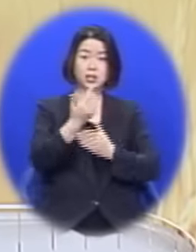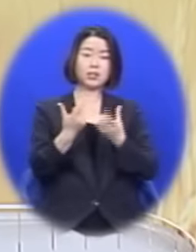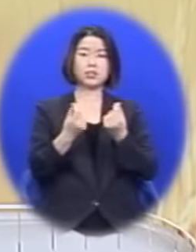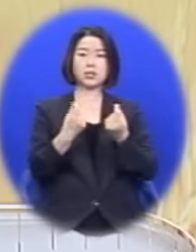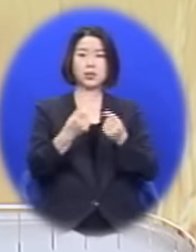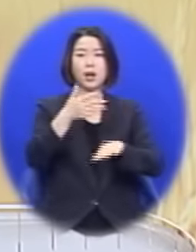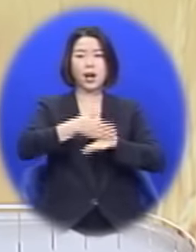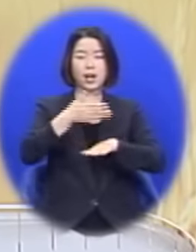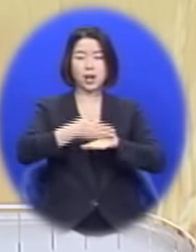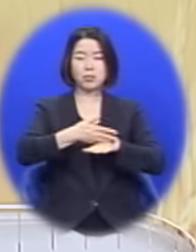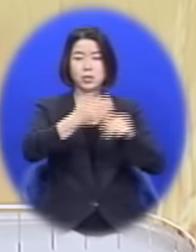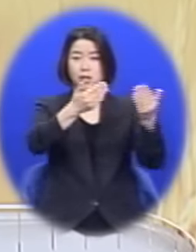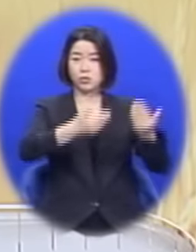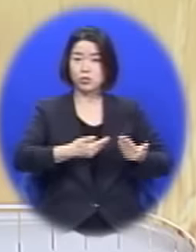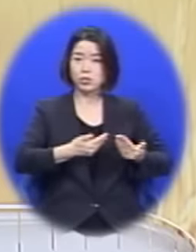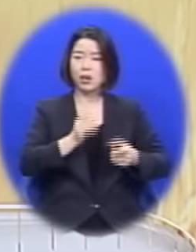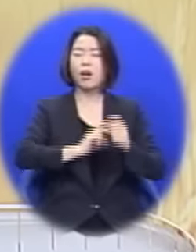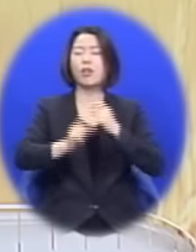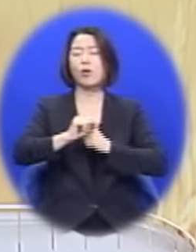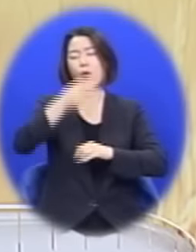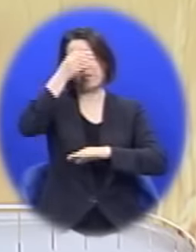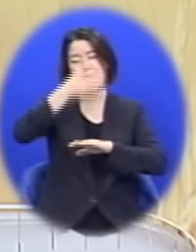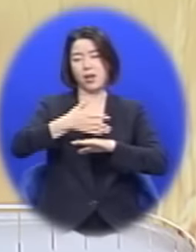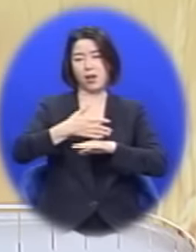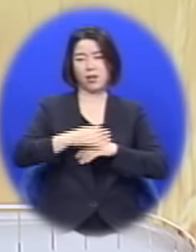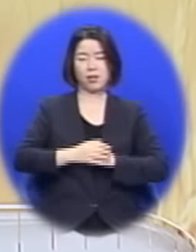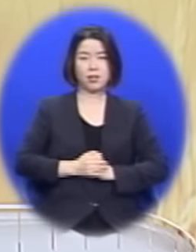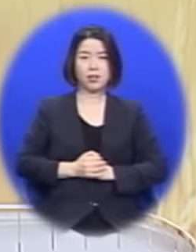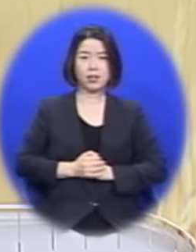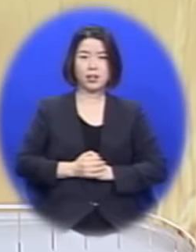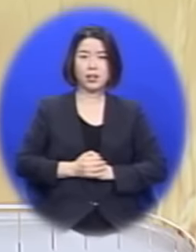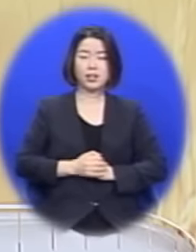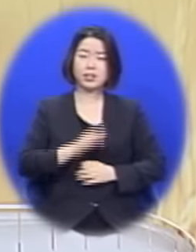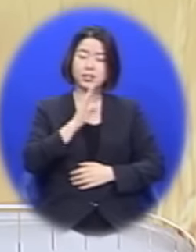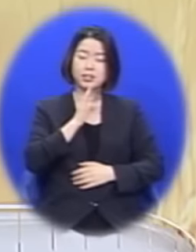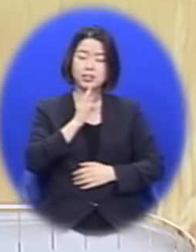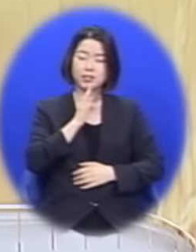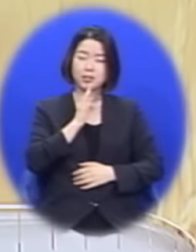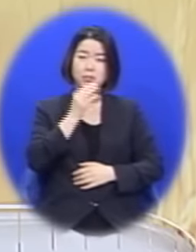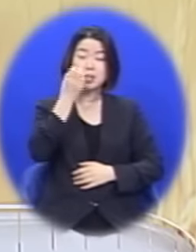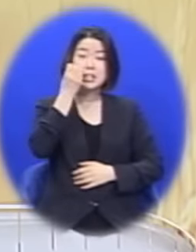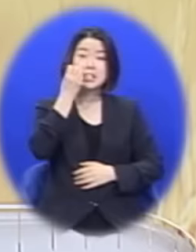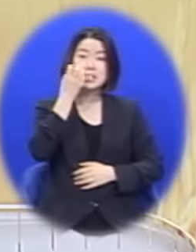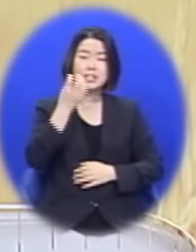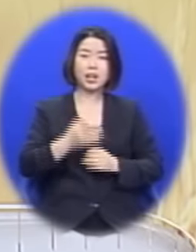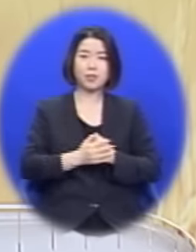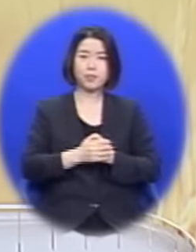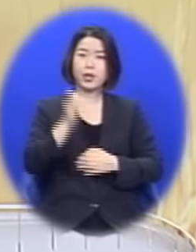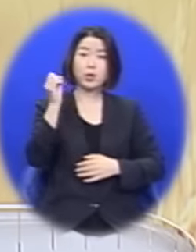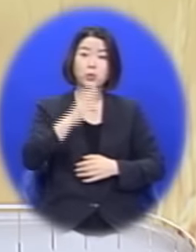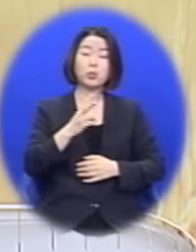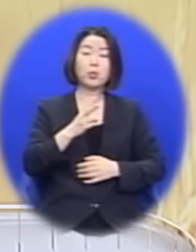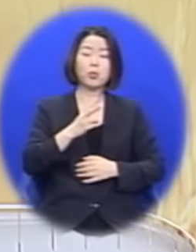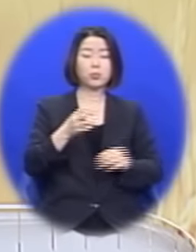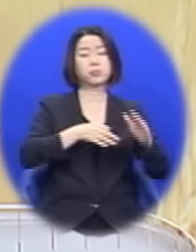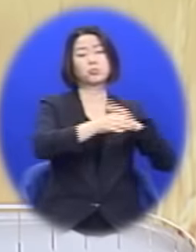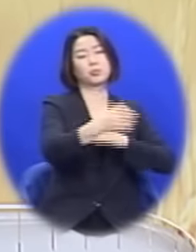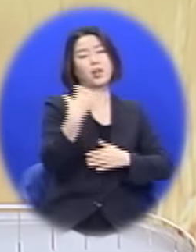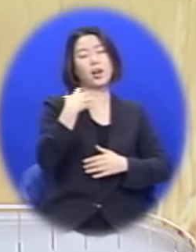그렇게 감사하니까 제가 더 미안하더라고요. 네. 그런데 참 이상하죠. 또 사주고 싶은